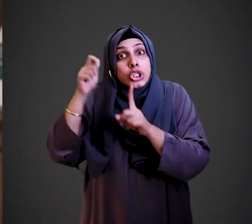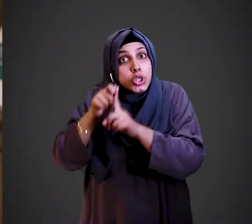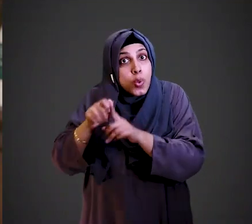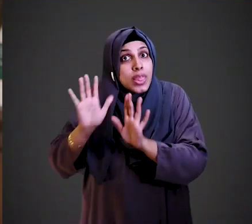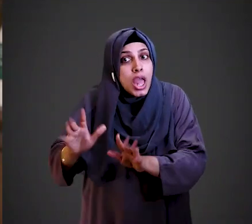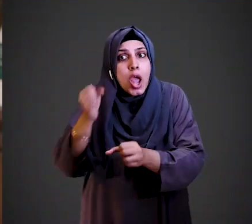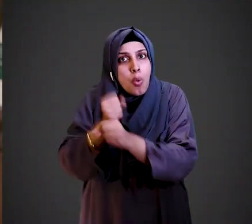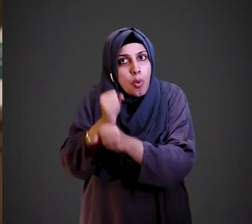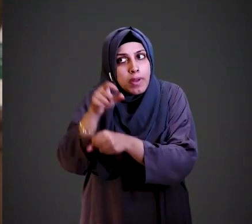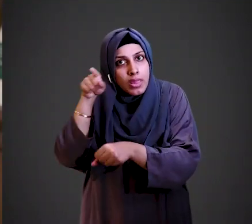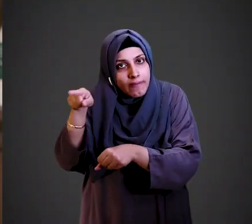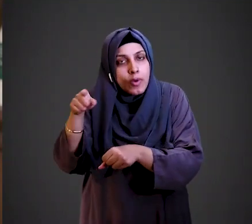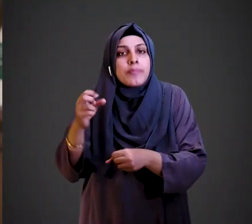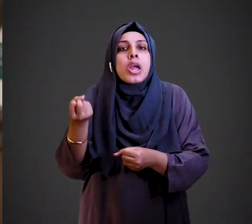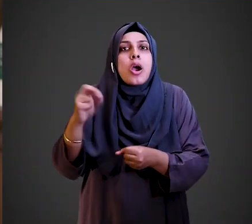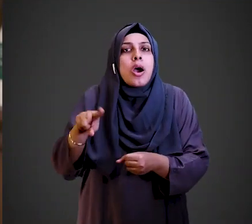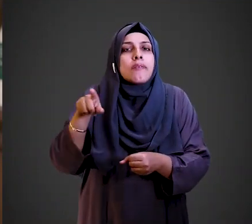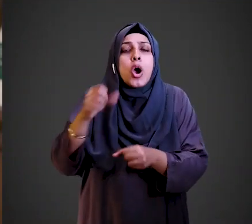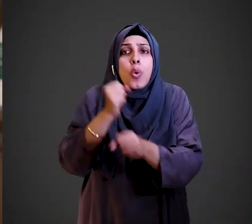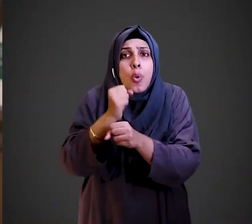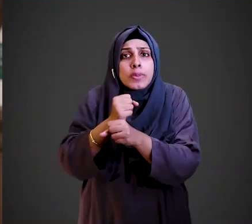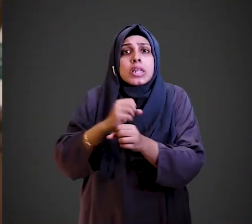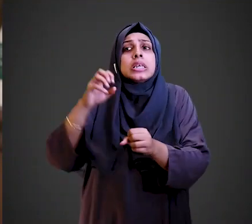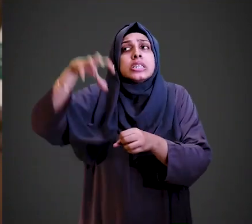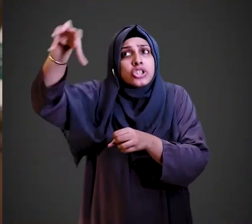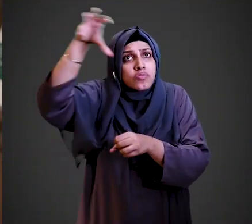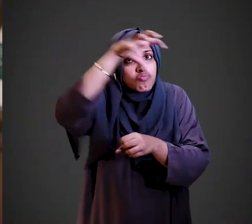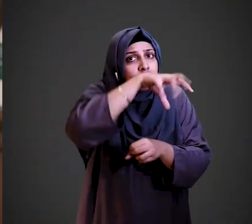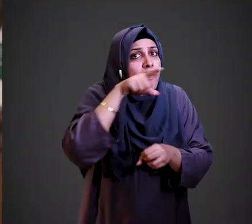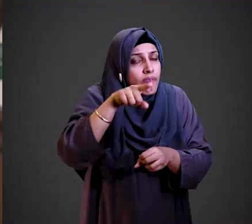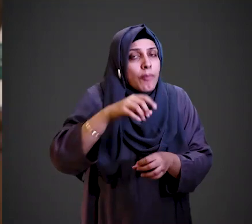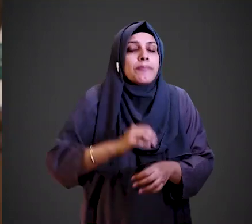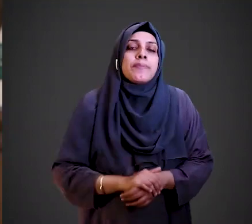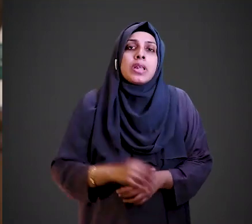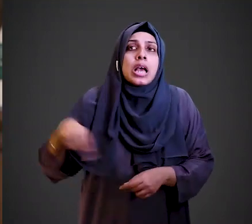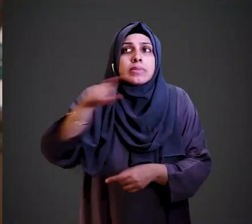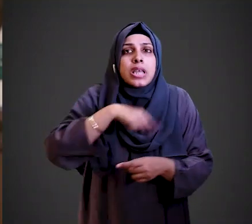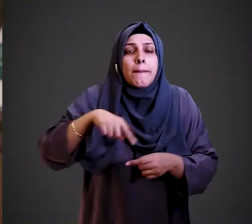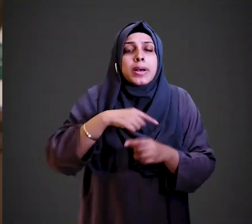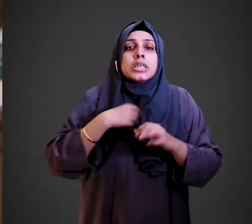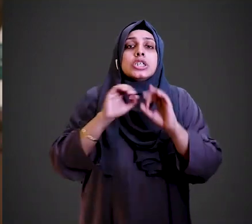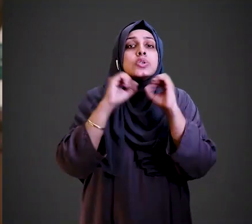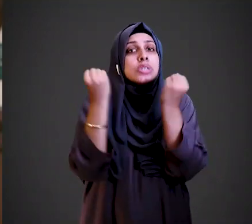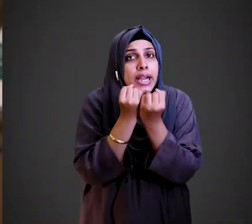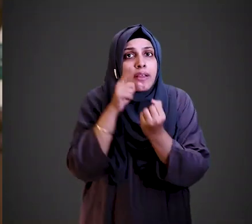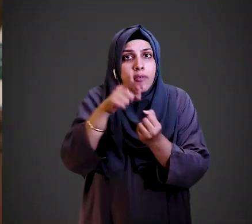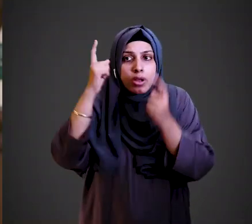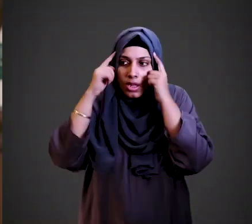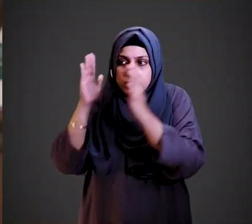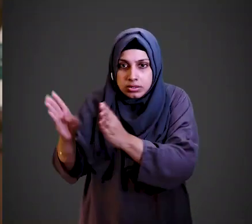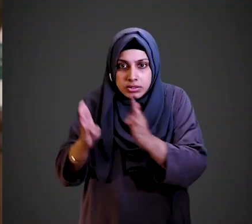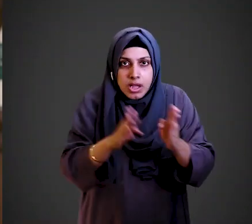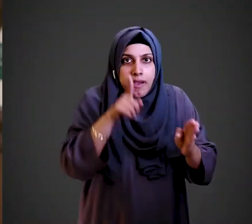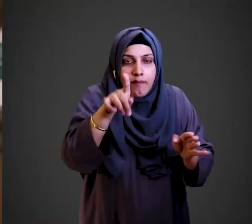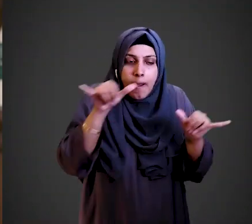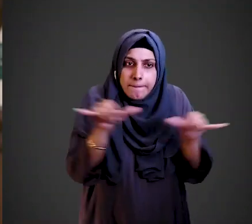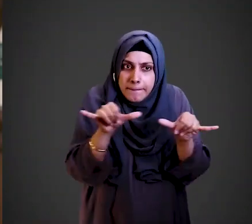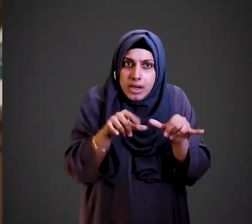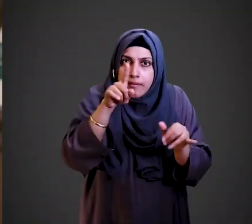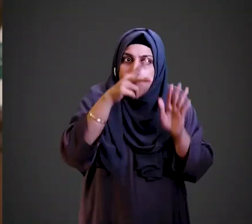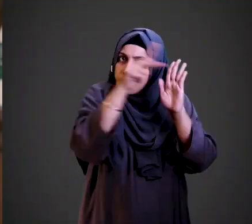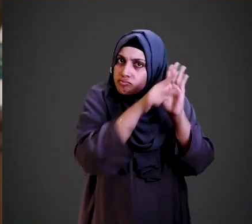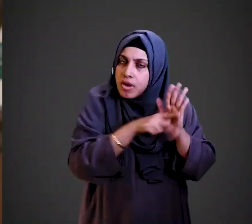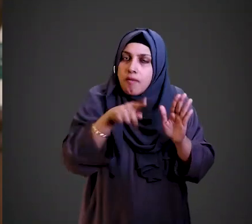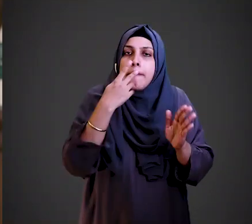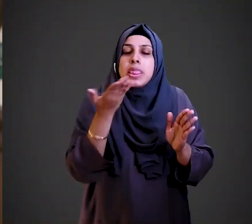جب حکومت یا حکومتی ادارے کچھ ہماری سوسائٹی کے سیکشنز کو ریگولیٹ کرتے ہیں تو اس کو